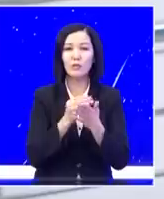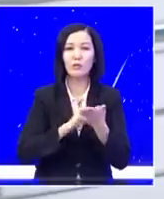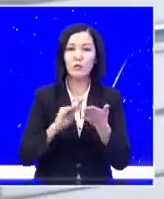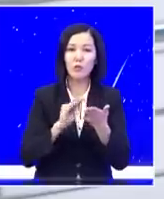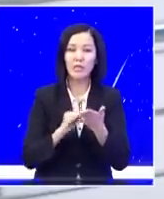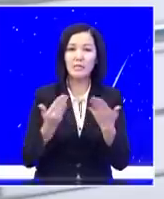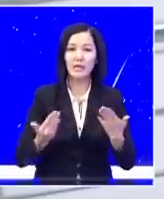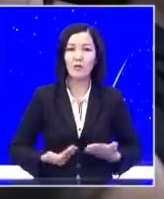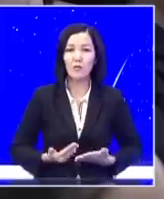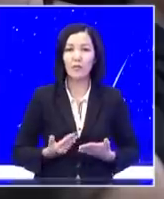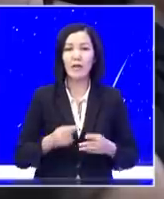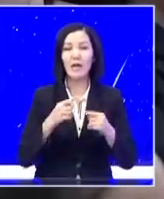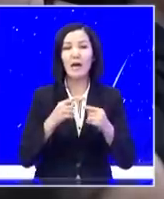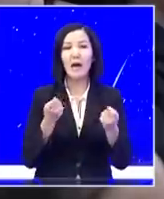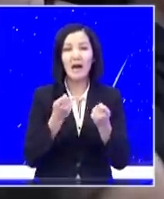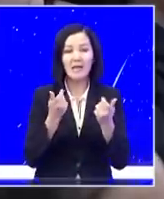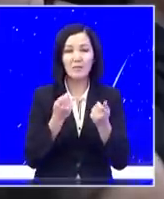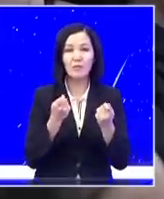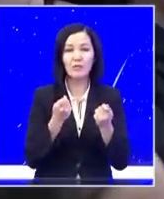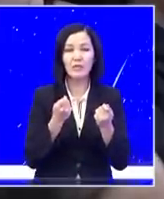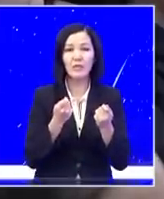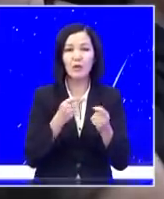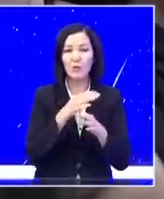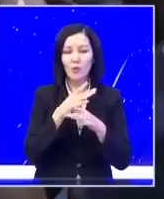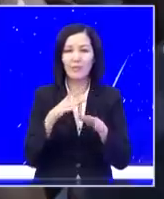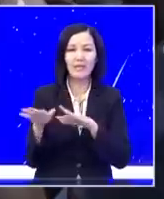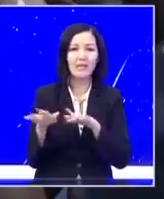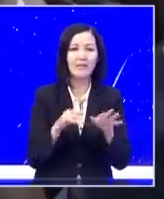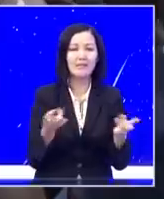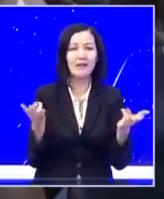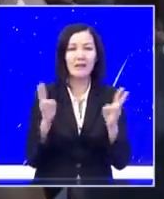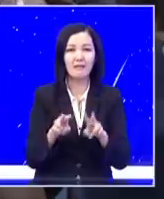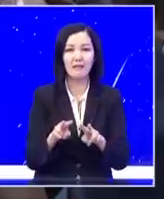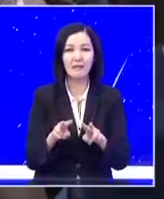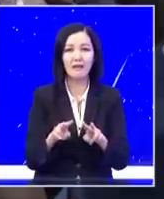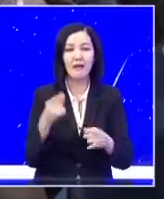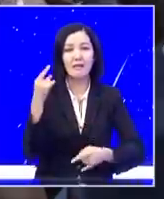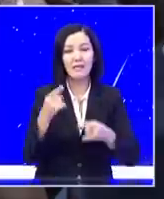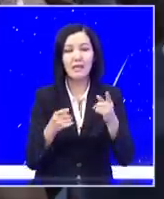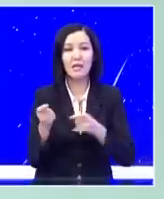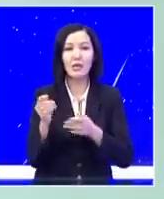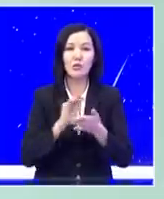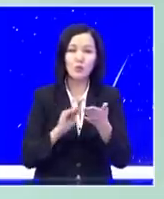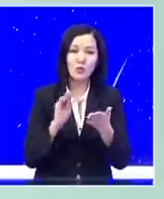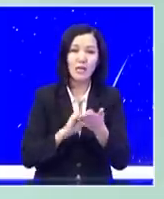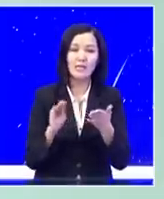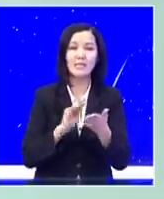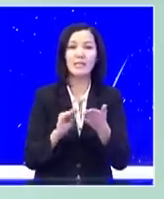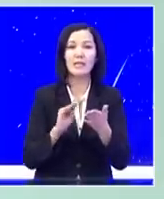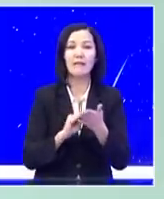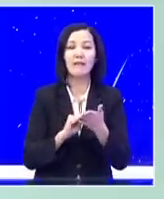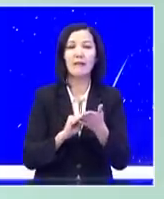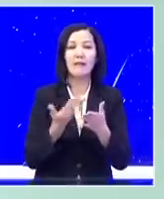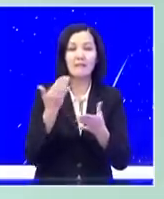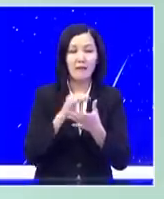Журналистикадағы ғұмыры санаулы болса да ғасырлық тәлім тастап кетті. Талай жасқа тележурналистика әліппесін алғаш танытты, сауатын